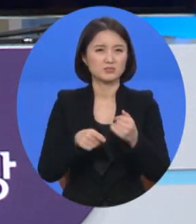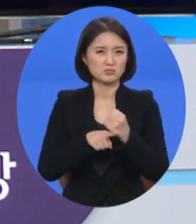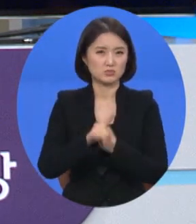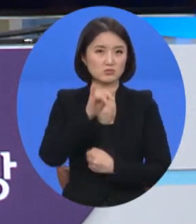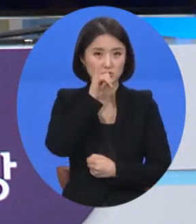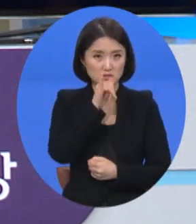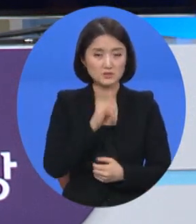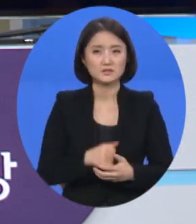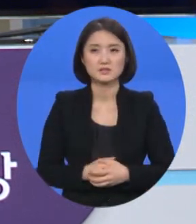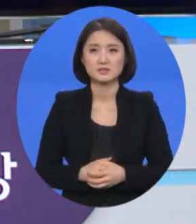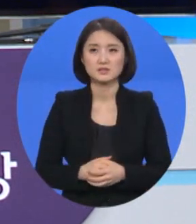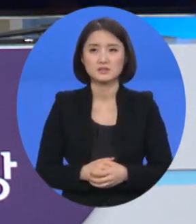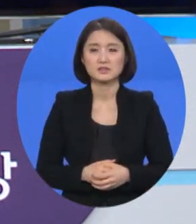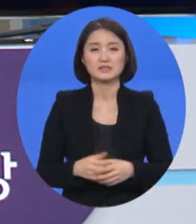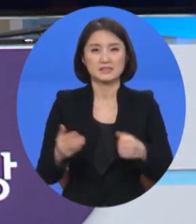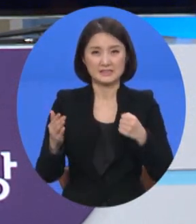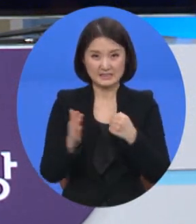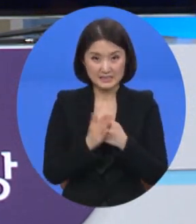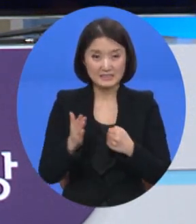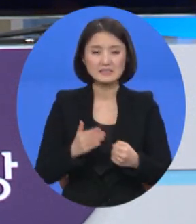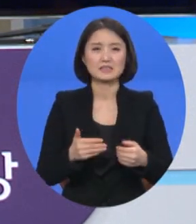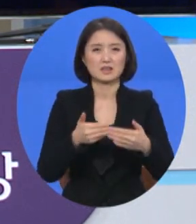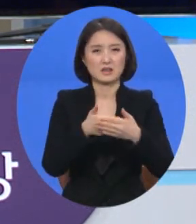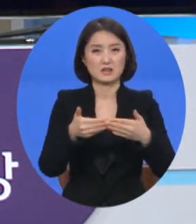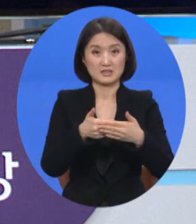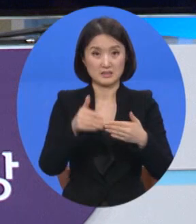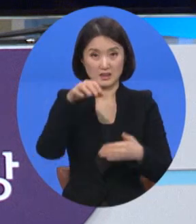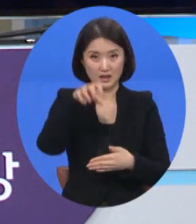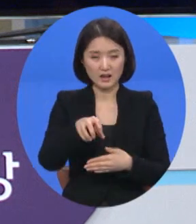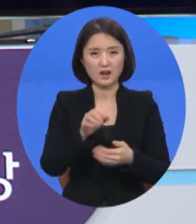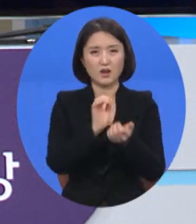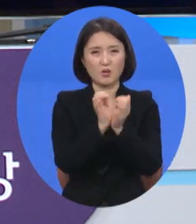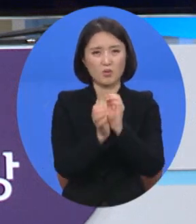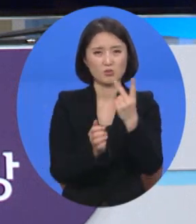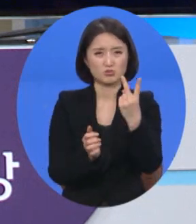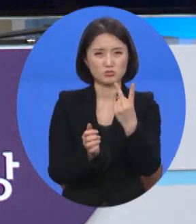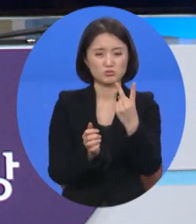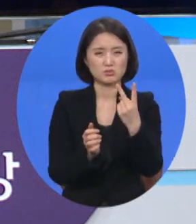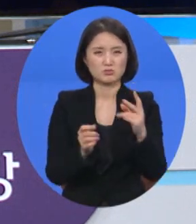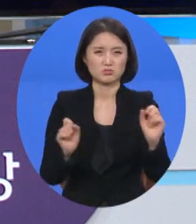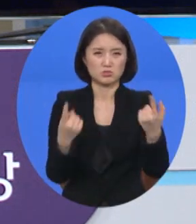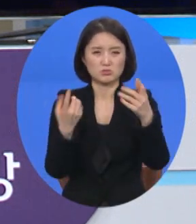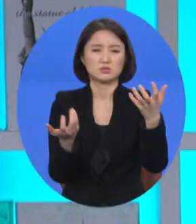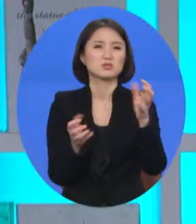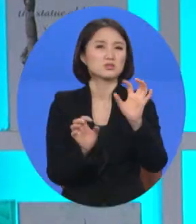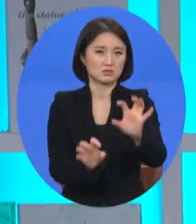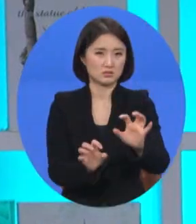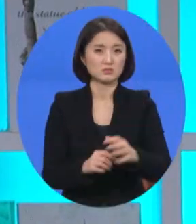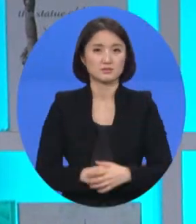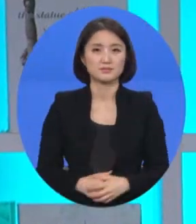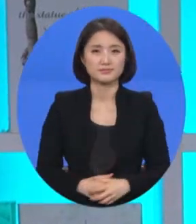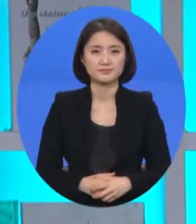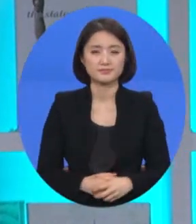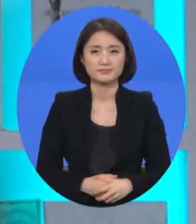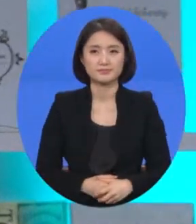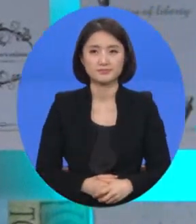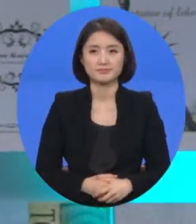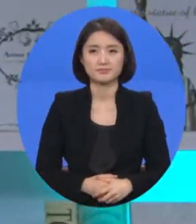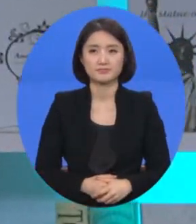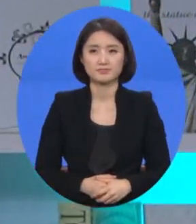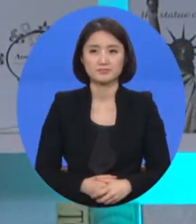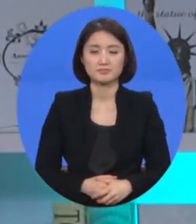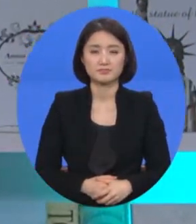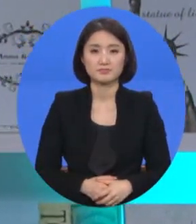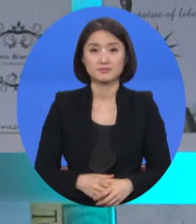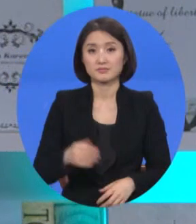소재를 동시에 한 화면에 잡아놓고 우리한테 이야기를 던지는 겁니다 자 다룬 김홍도 가